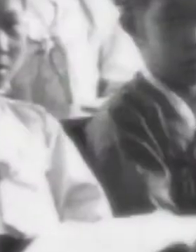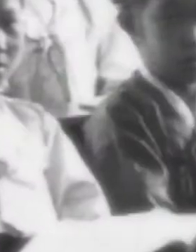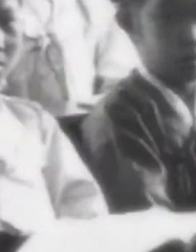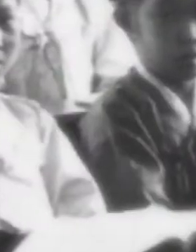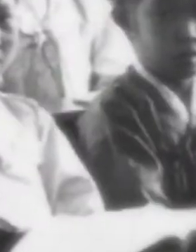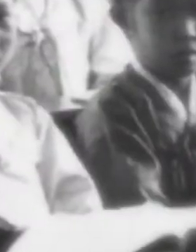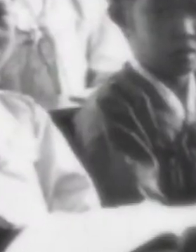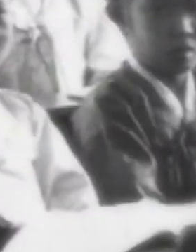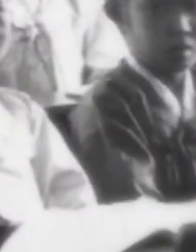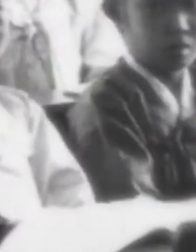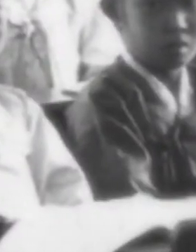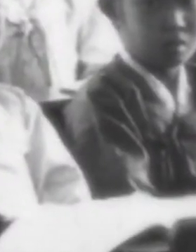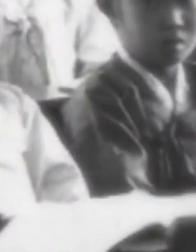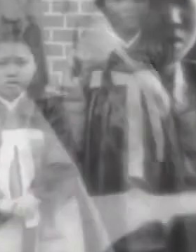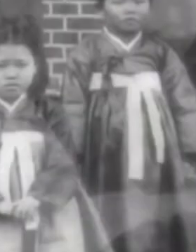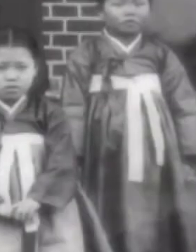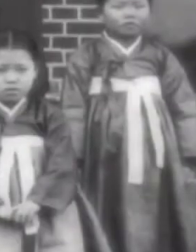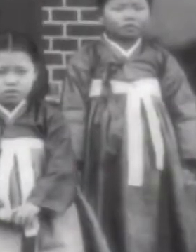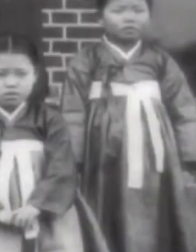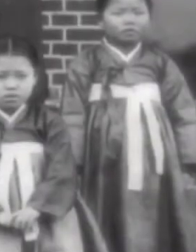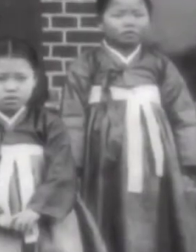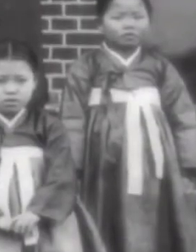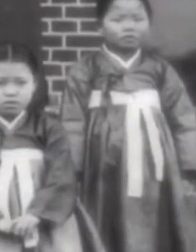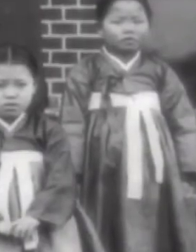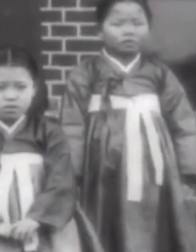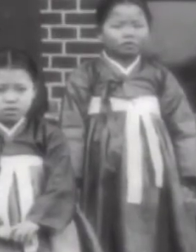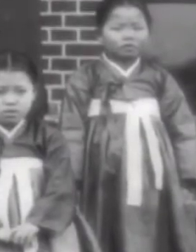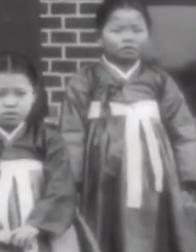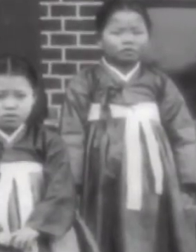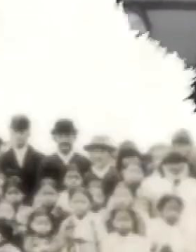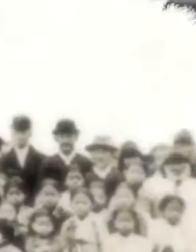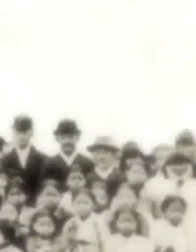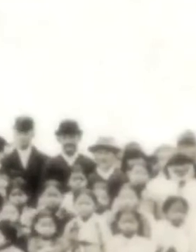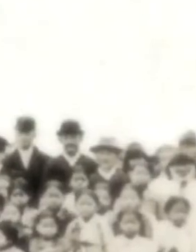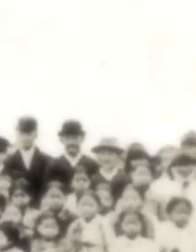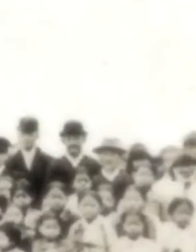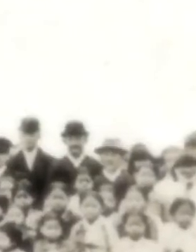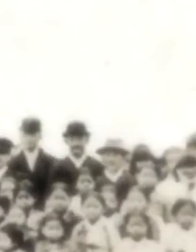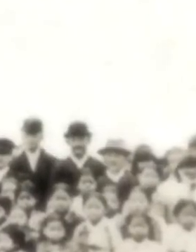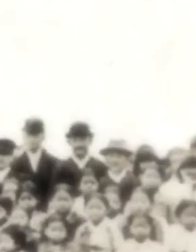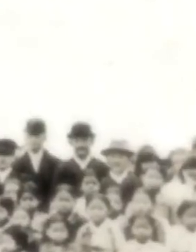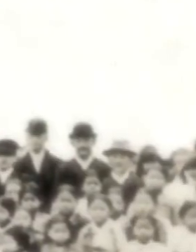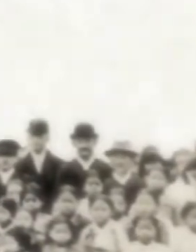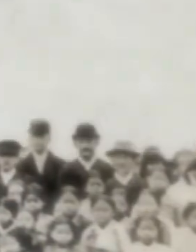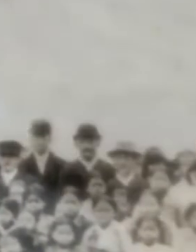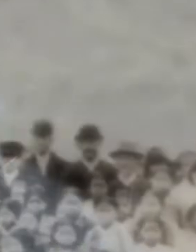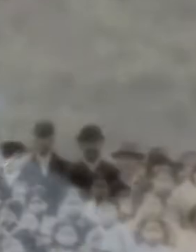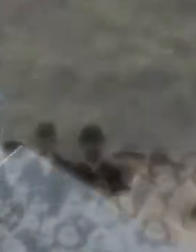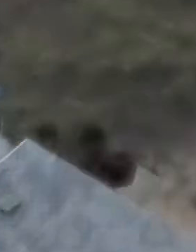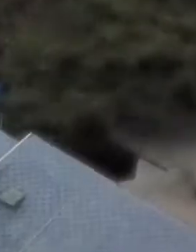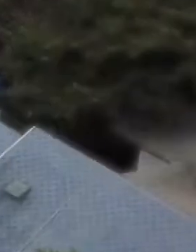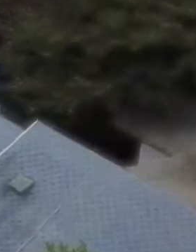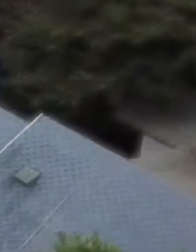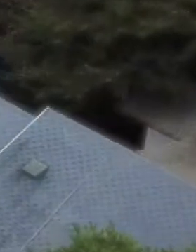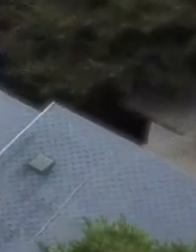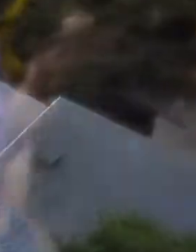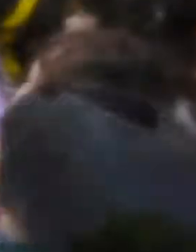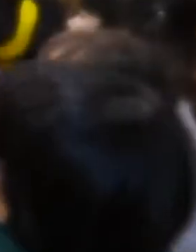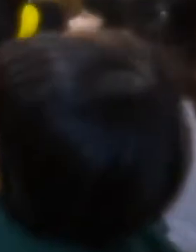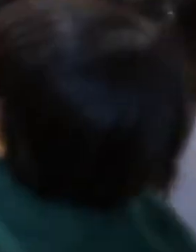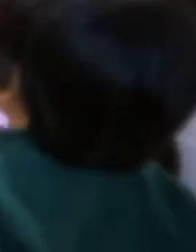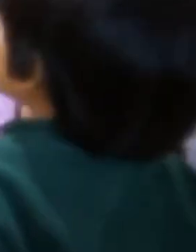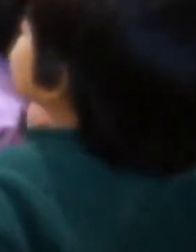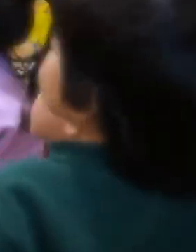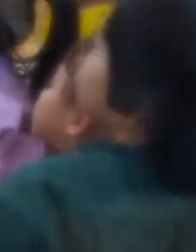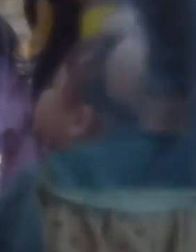조선의 학교를 세우며 교육 선교에 헌신한 선교사들. 복음으로 대한민국을 세우는 데 앞장서온 한국교회가 다음